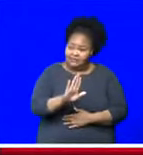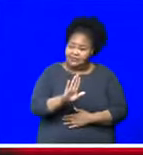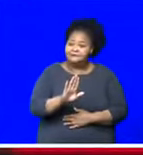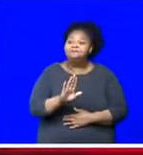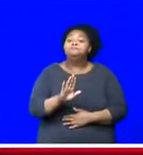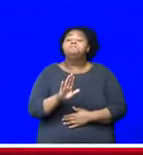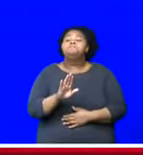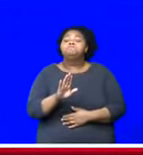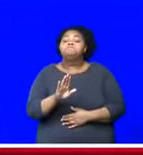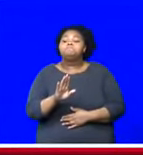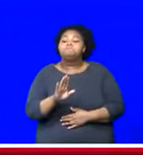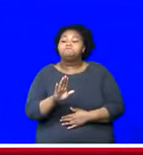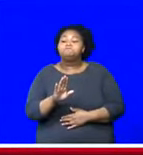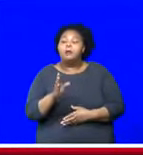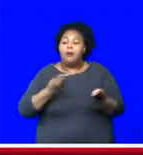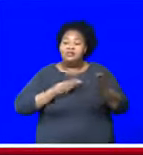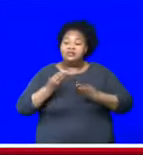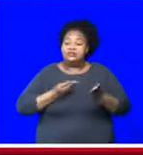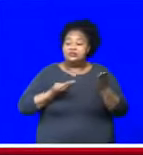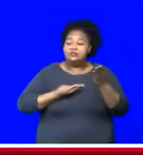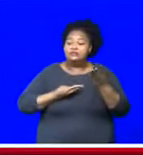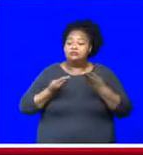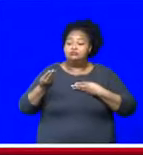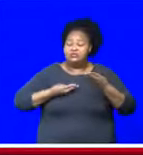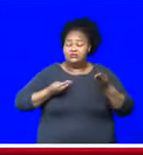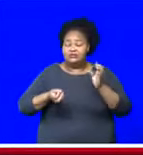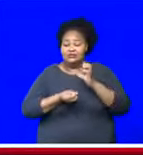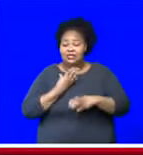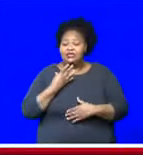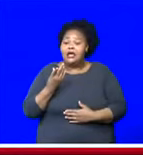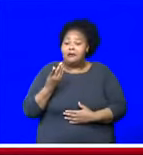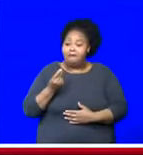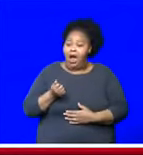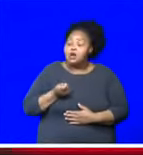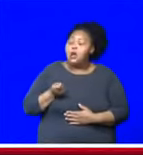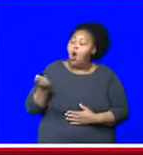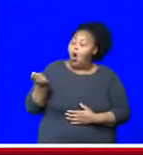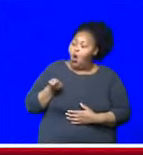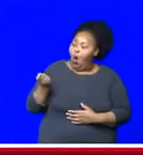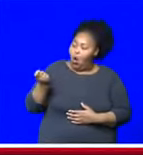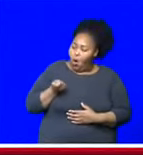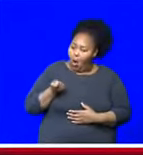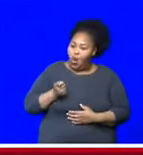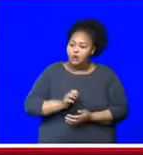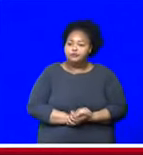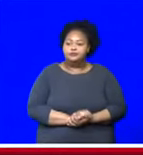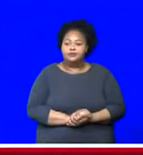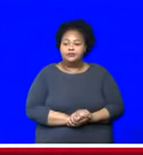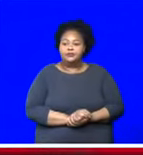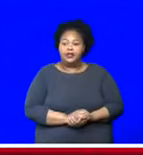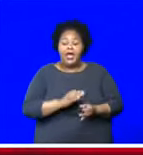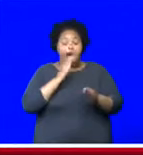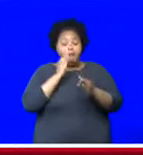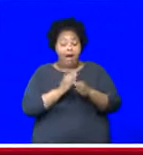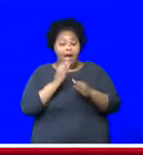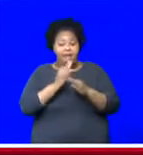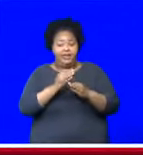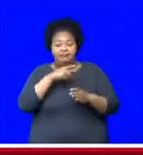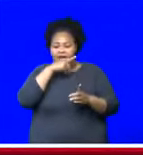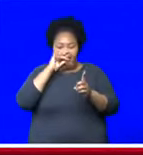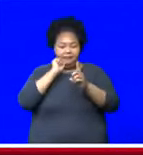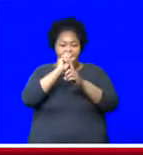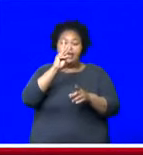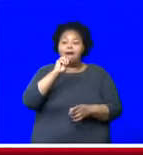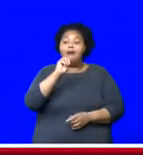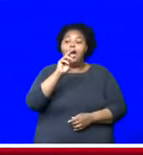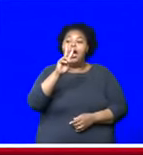inzuzo kulokulima labakwendawo. Njengoba wemavuso sibonile nje uyalima kukhona la kuthola kokulokulima.